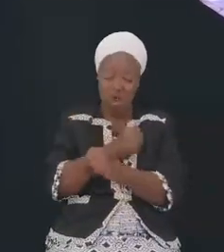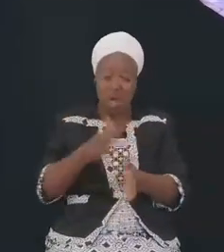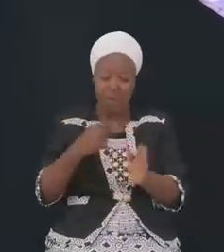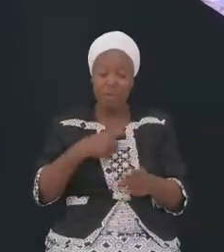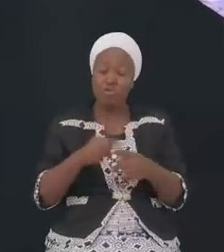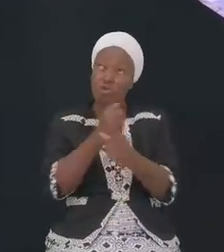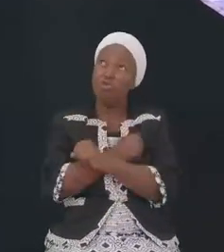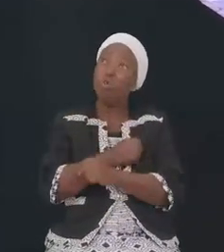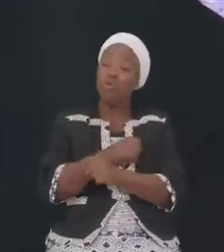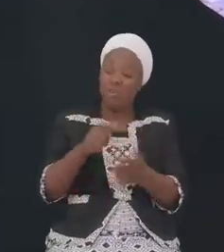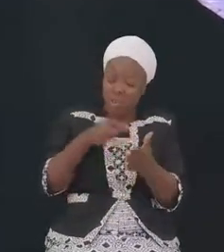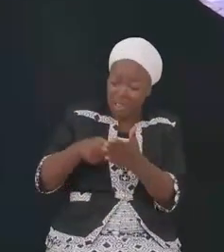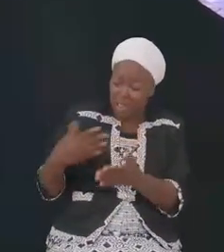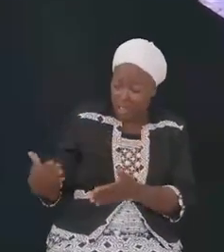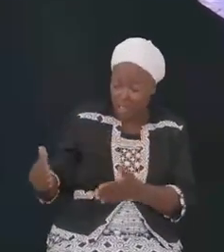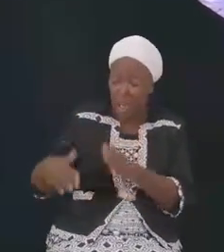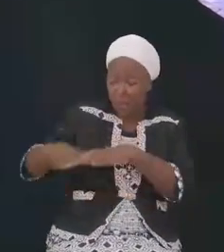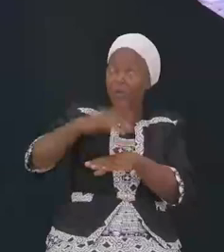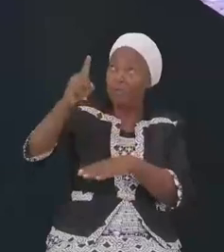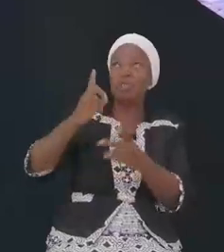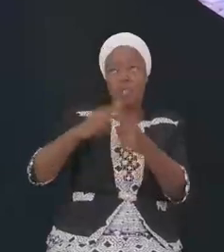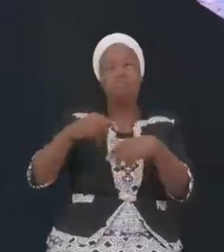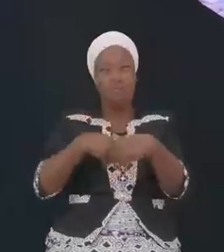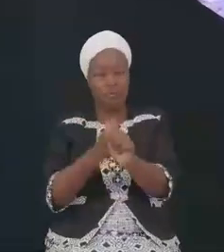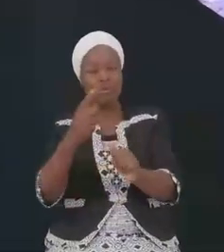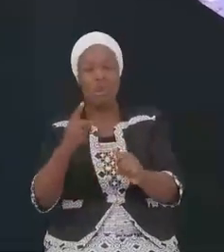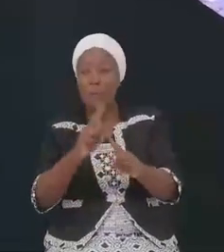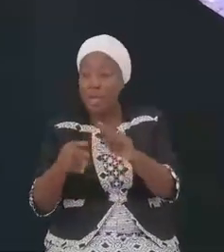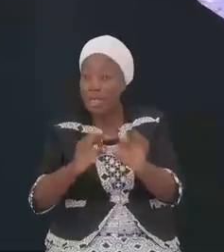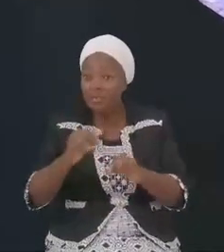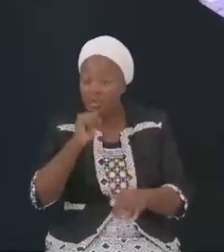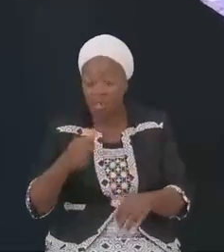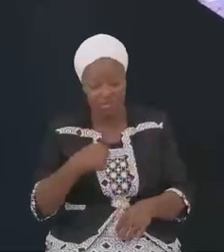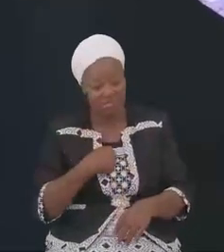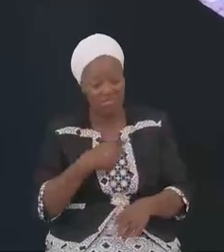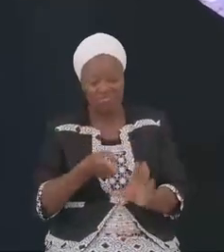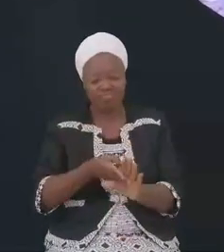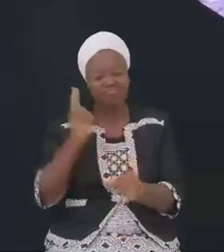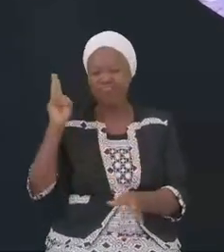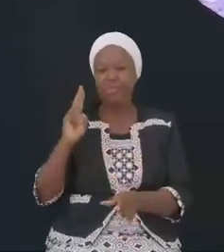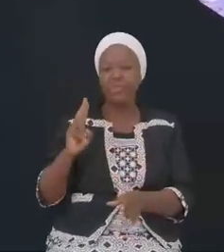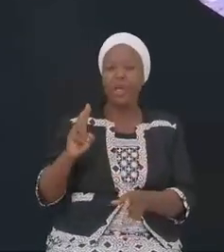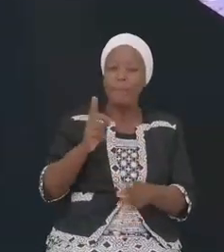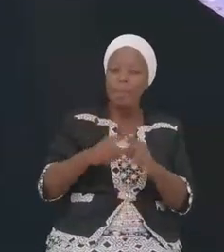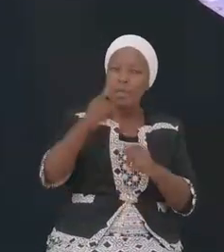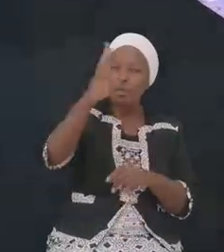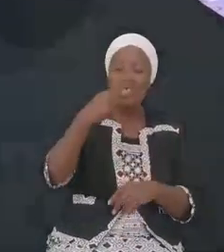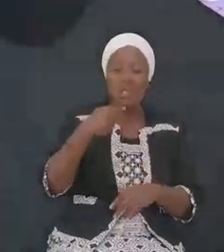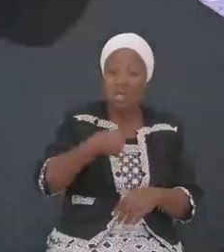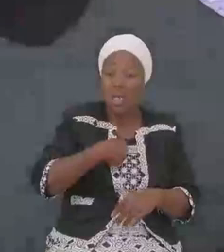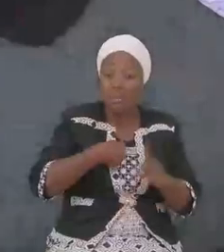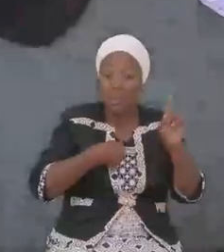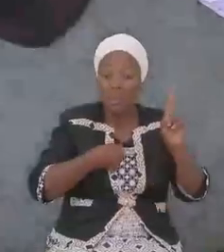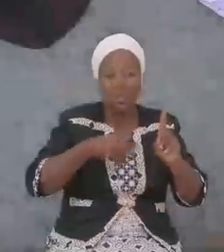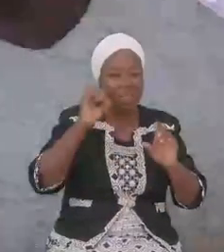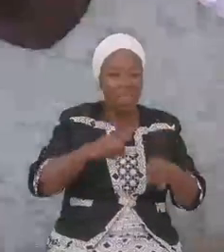personnalité, donc je vais rester avec toi. Sinon, je ne peux pas faire ça. Dieu dit que je ne peux pas faire ça. Je ne vais jamais partager ma gloire avec un homme,